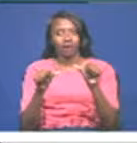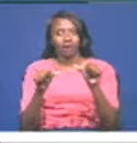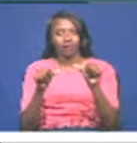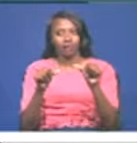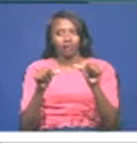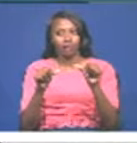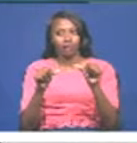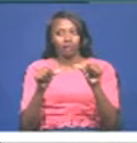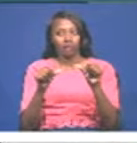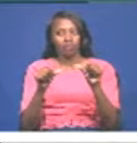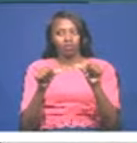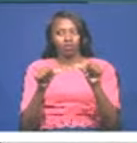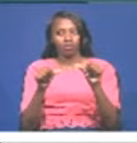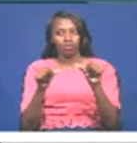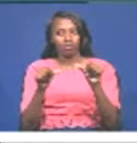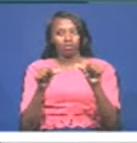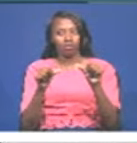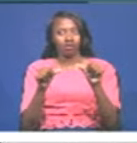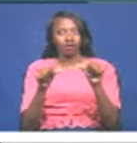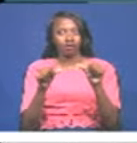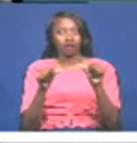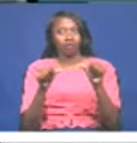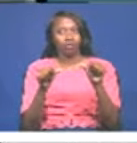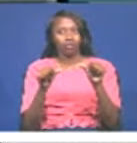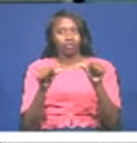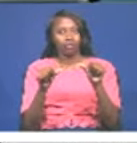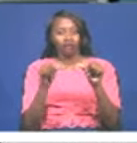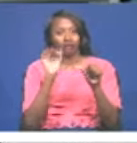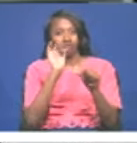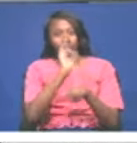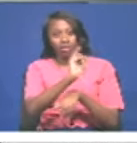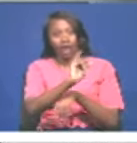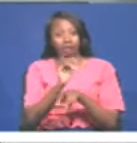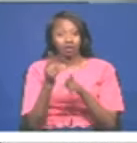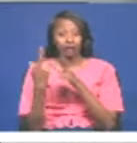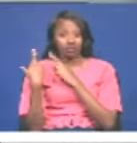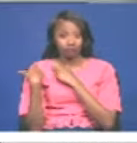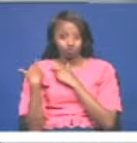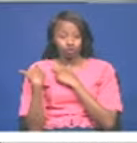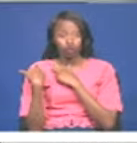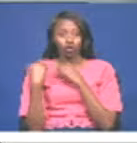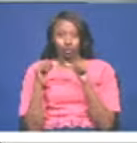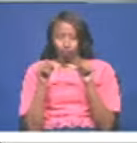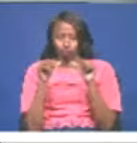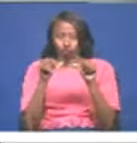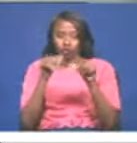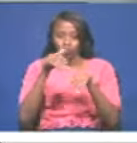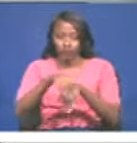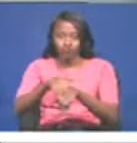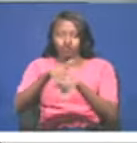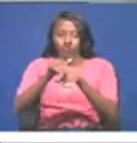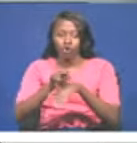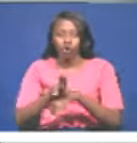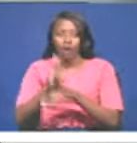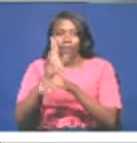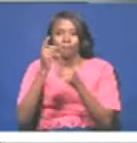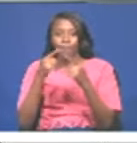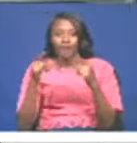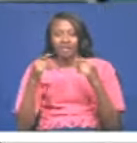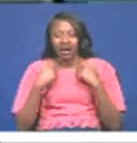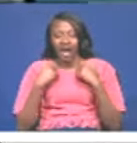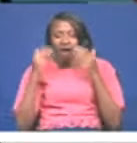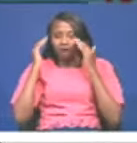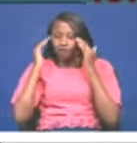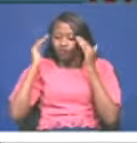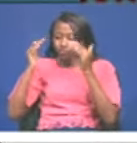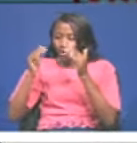bila shaka mtazamaji, vile vile basi ndio majukumu ambayo watakuwa wakifuatilia. Na kwa sasa basi tuweze kuangazia